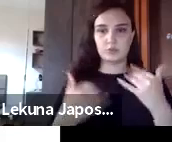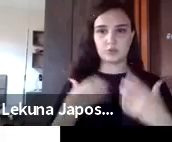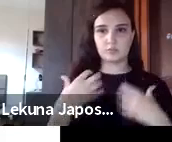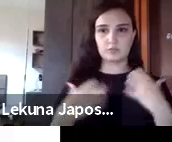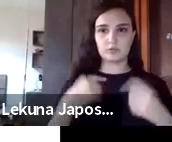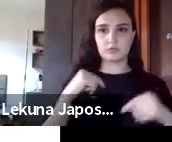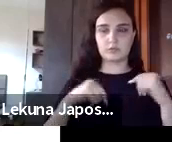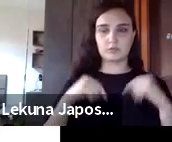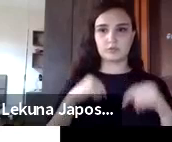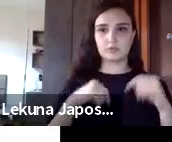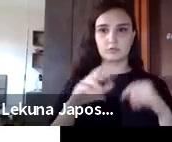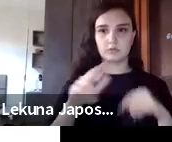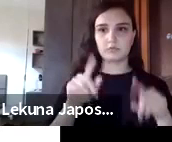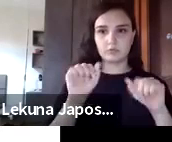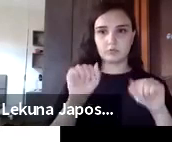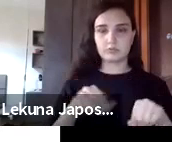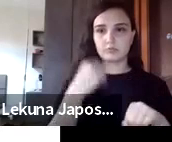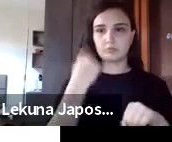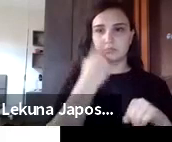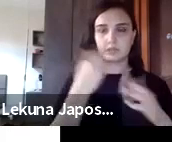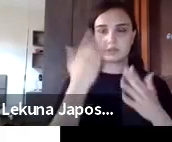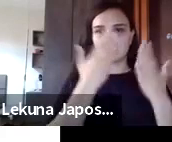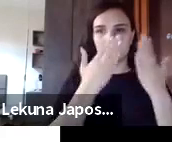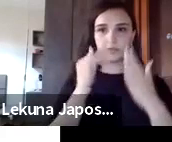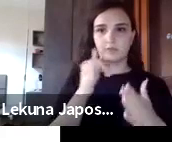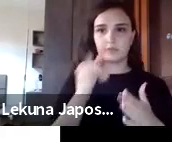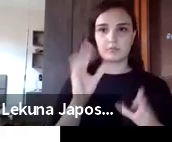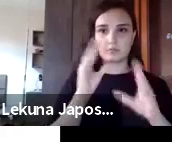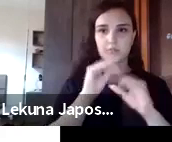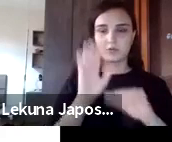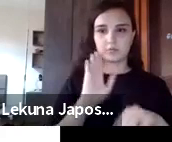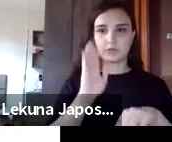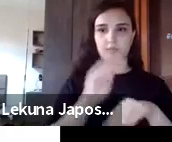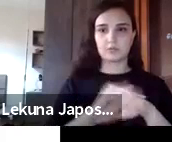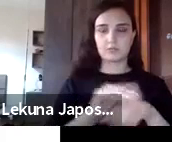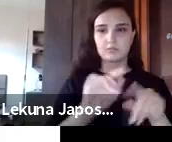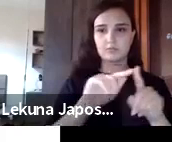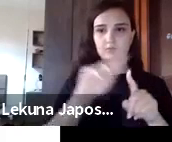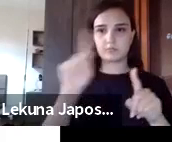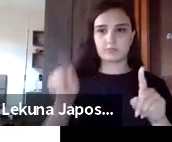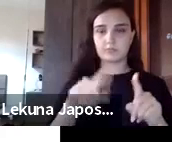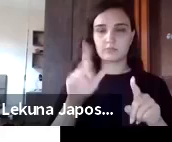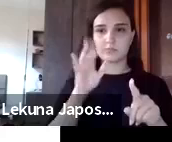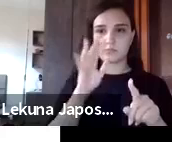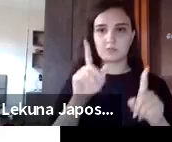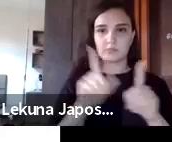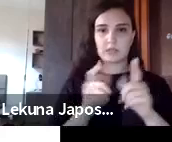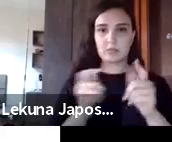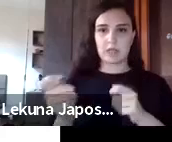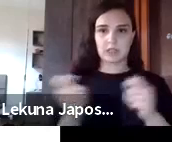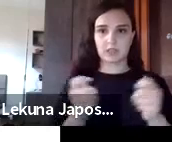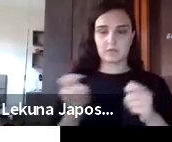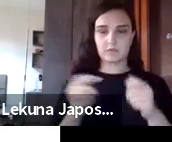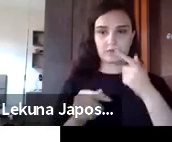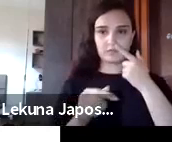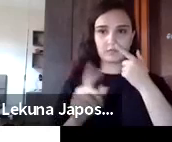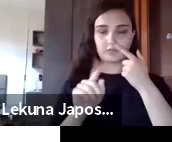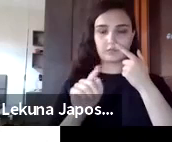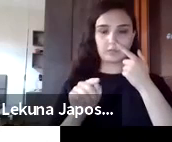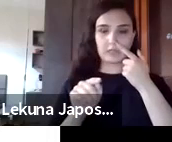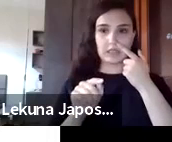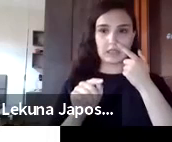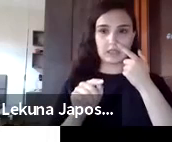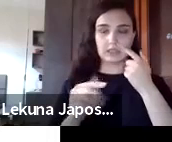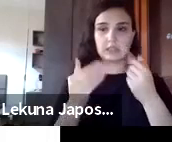მოყვება, რომ მართლა შეიძლება პირის დაბანა ვერ მოასწროს მთელი დღის მანძილზე, მაგრამ რაღაცნაირად დროს მართავს შემდეგ ისე, რომ ეს